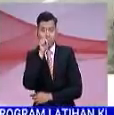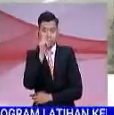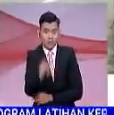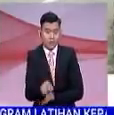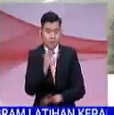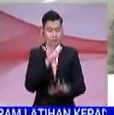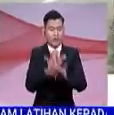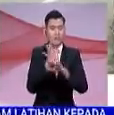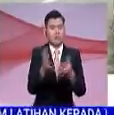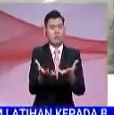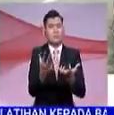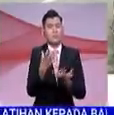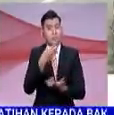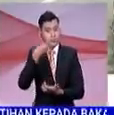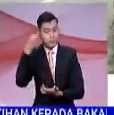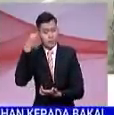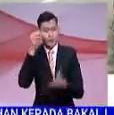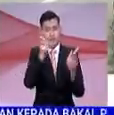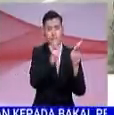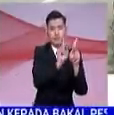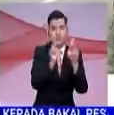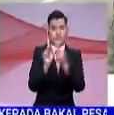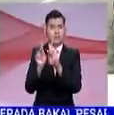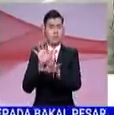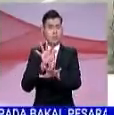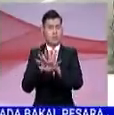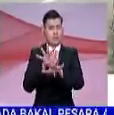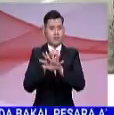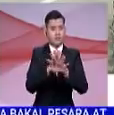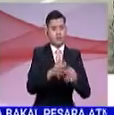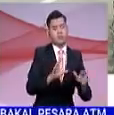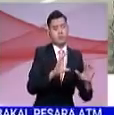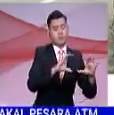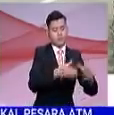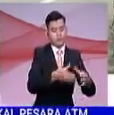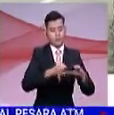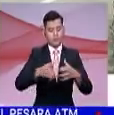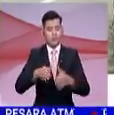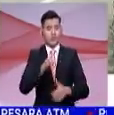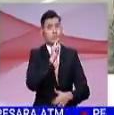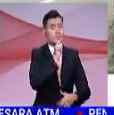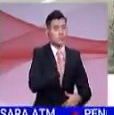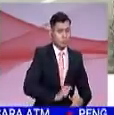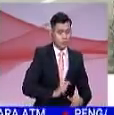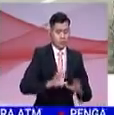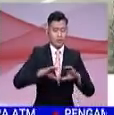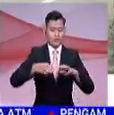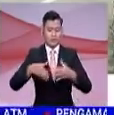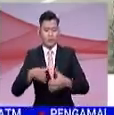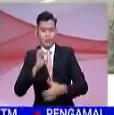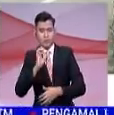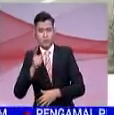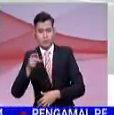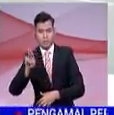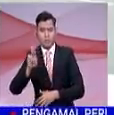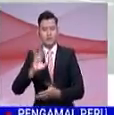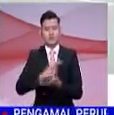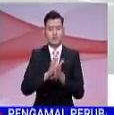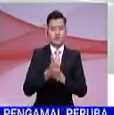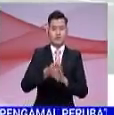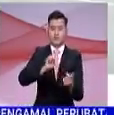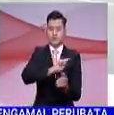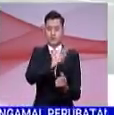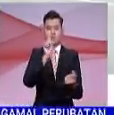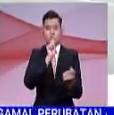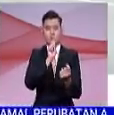ramai orang yang berumur, warga-warga emas kan, yang mudah dijangkiti. Jadi memanglah langkah ini tepatlah kerajaan buat.